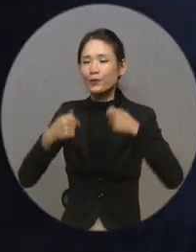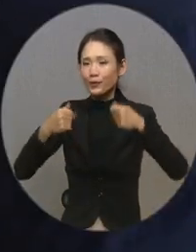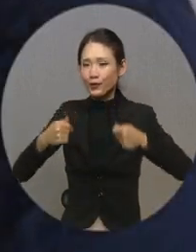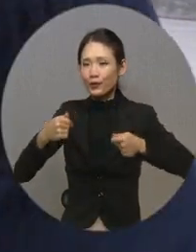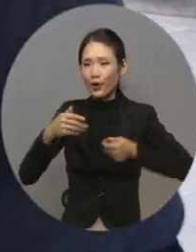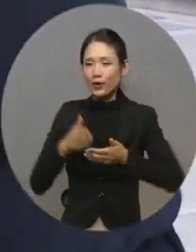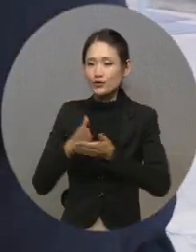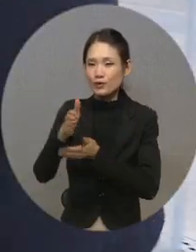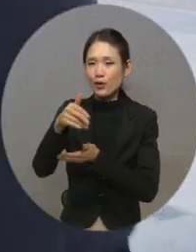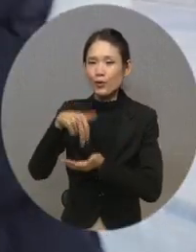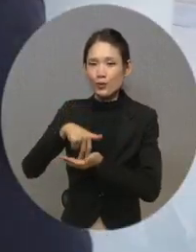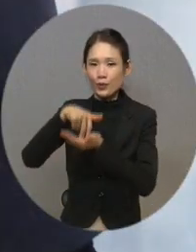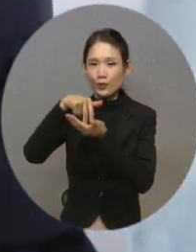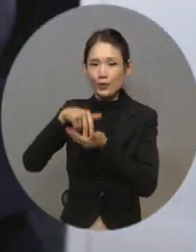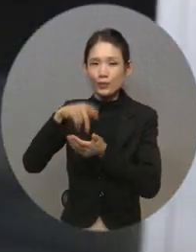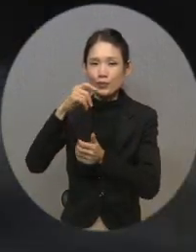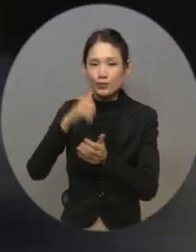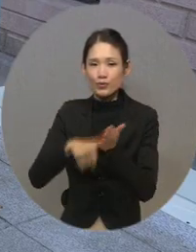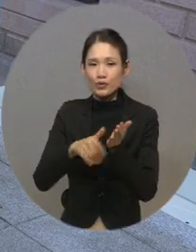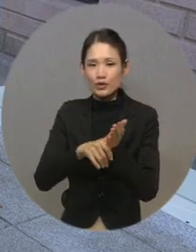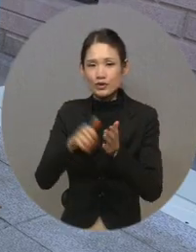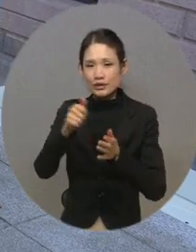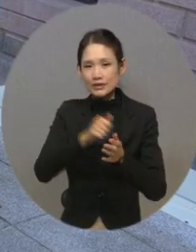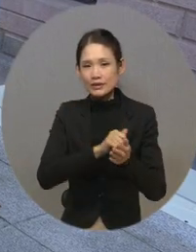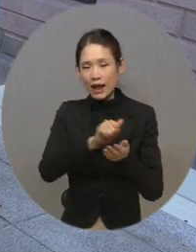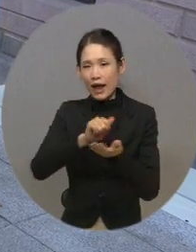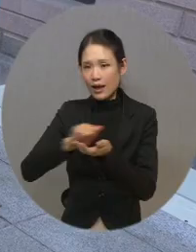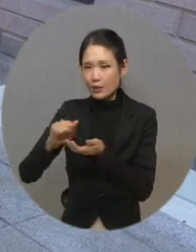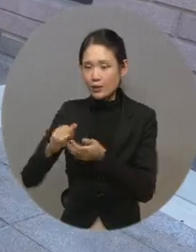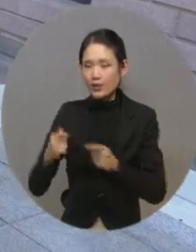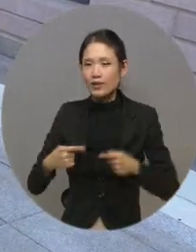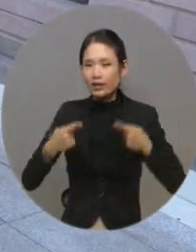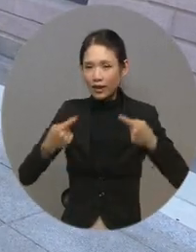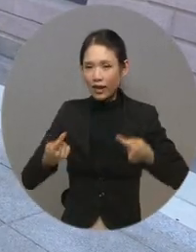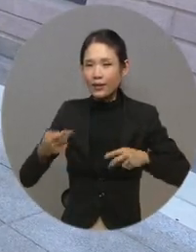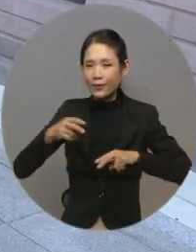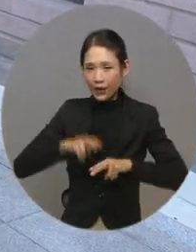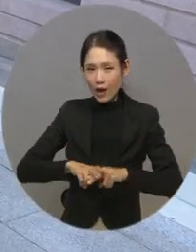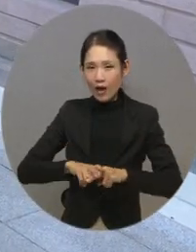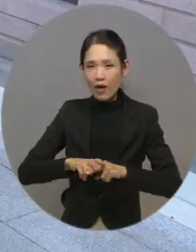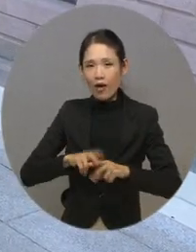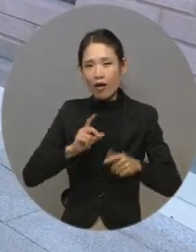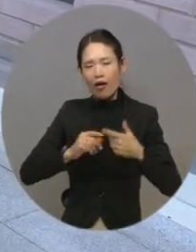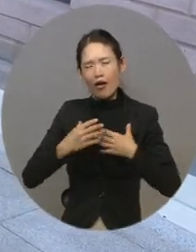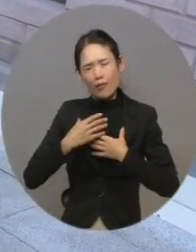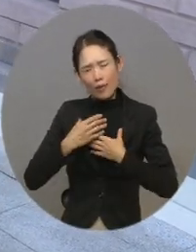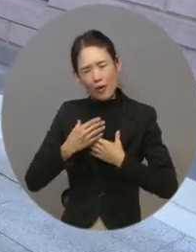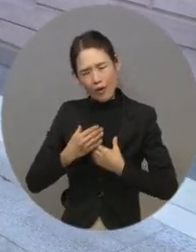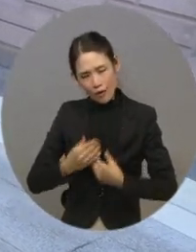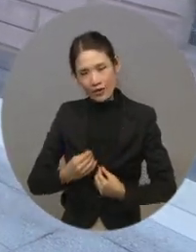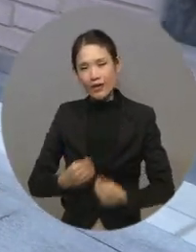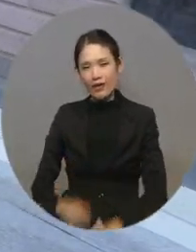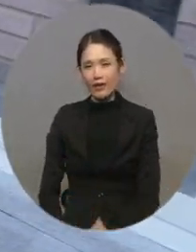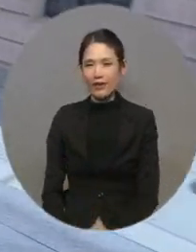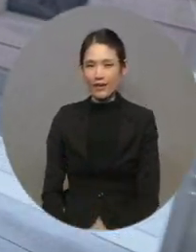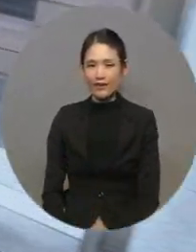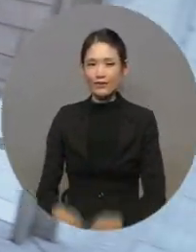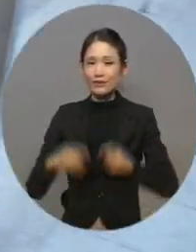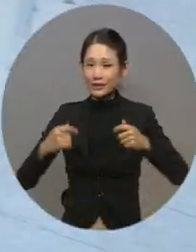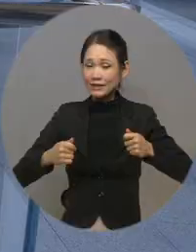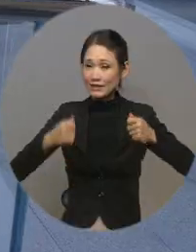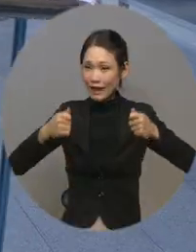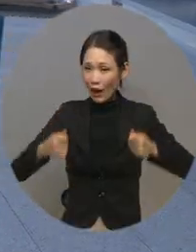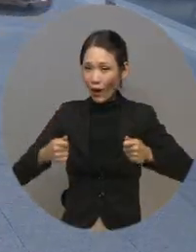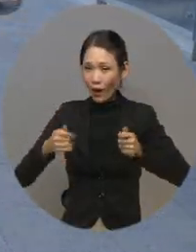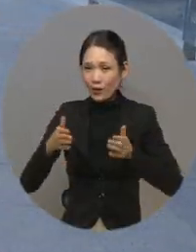엘리베이터를 물티슈로 닦고 타보니 아주 편리하게 잘 되어 있어요. 휠체어가 올 수 있는